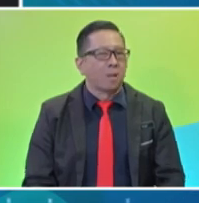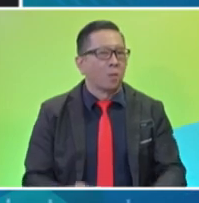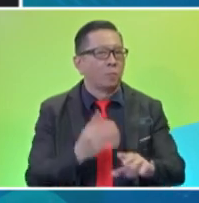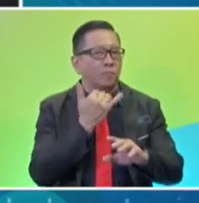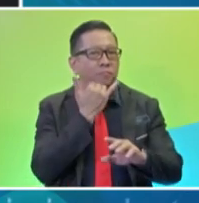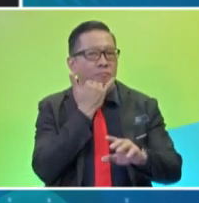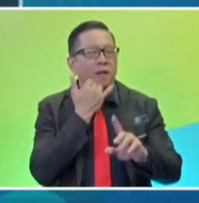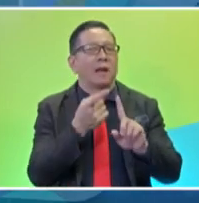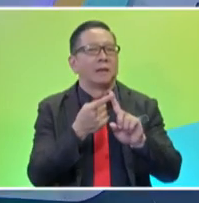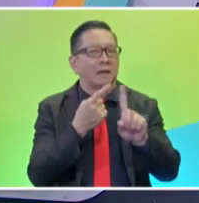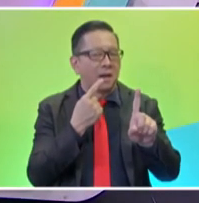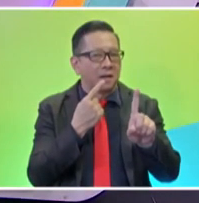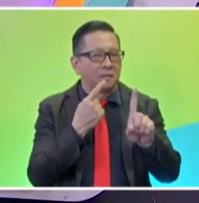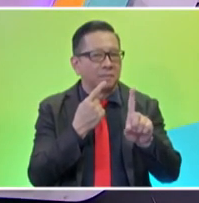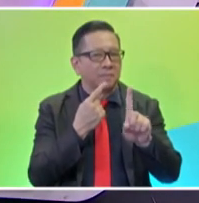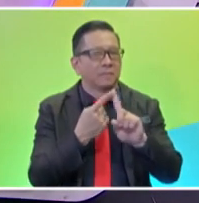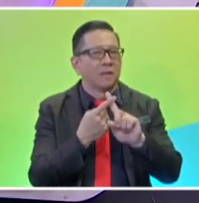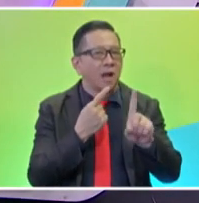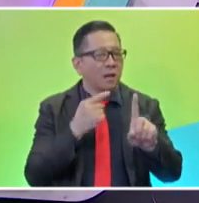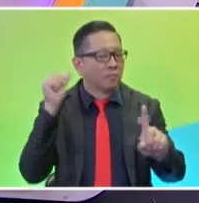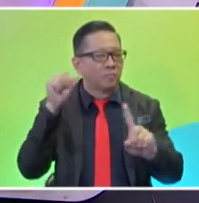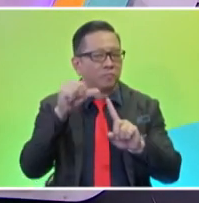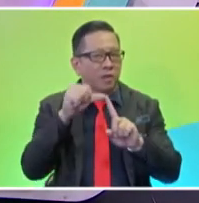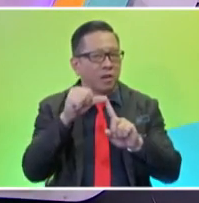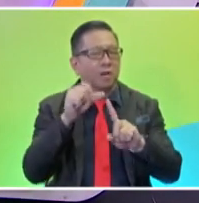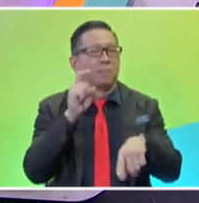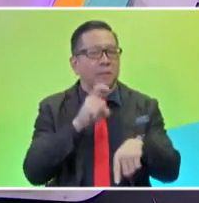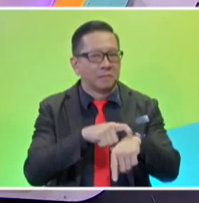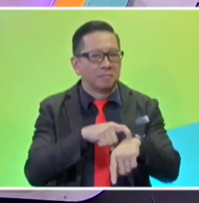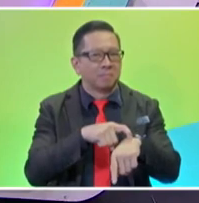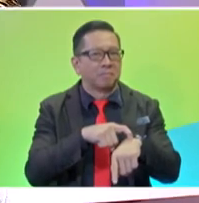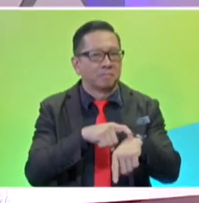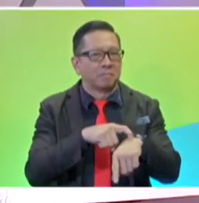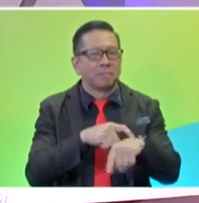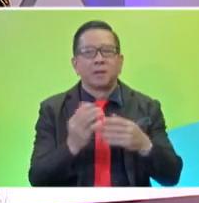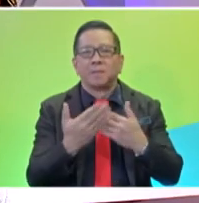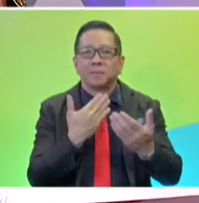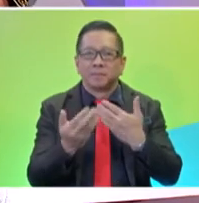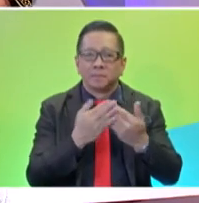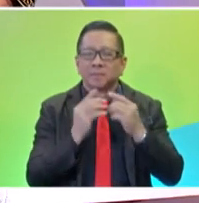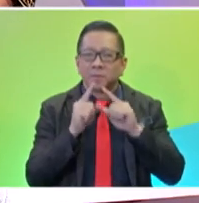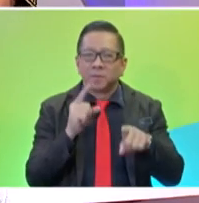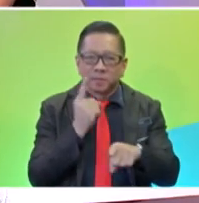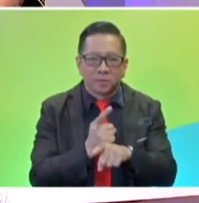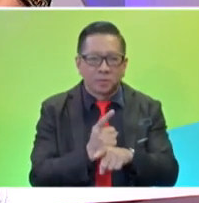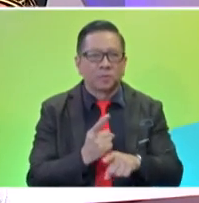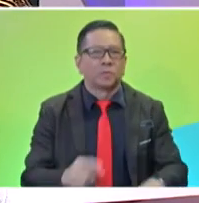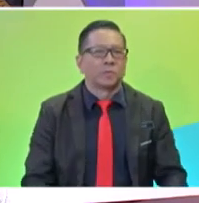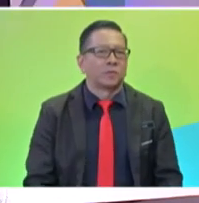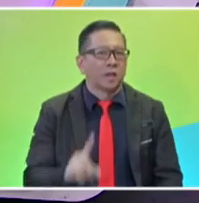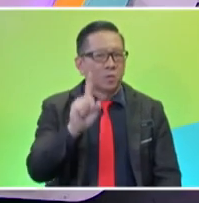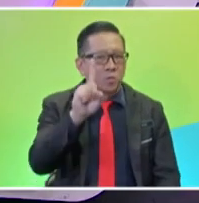dari untuk arah tempat dan juga masa Tapi jawabannya betul betul